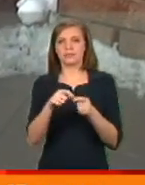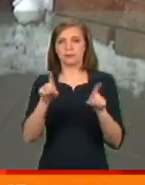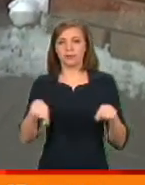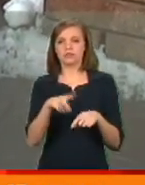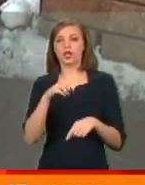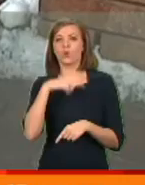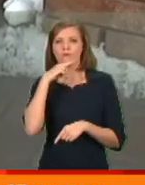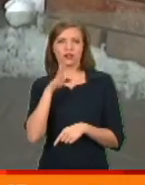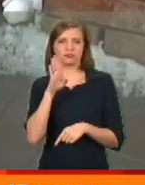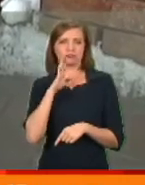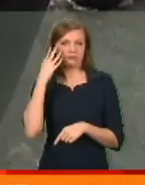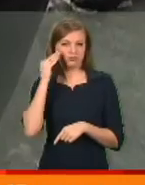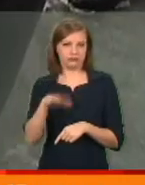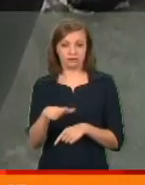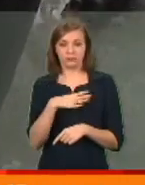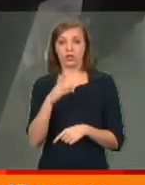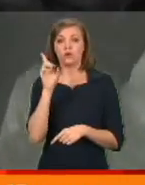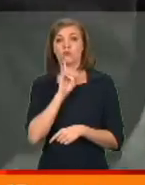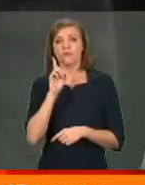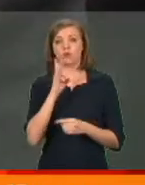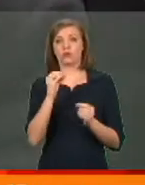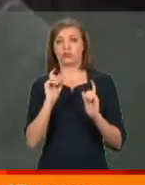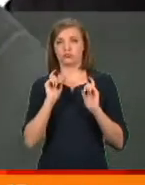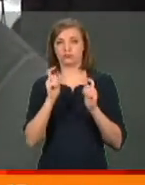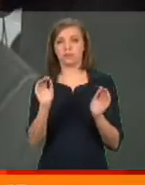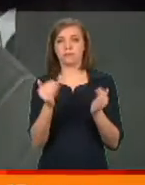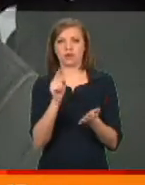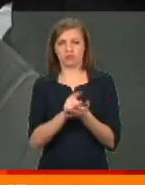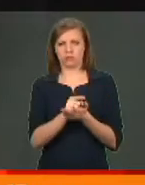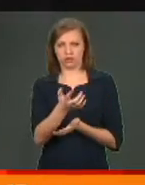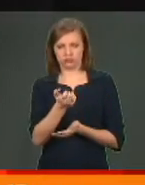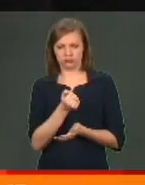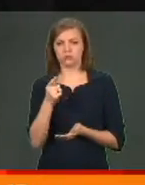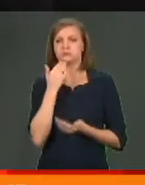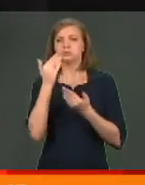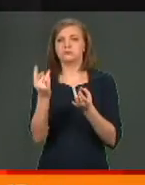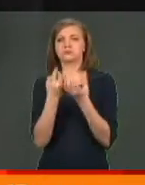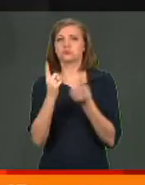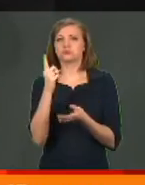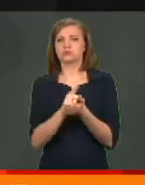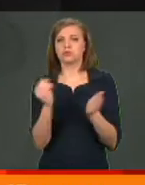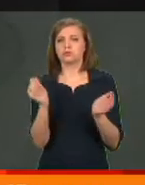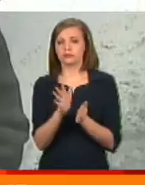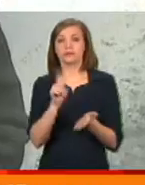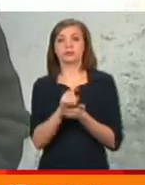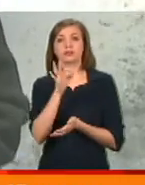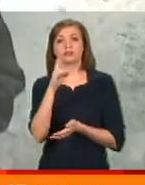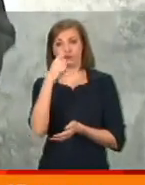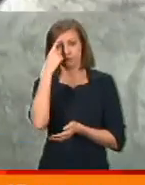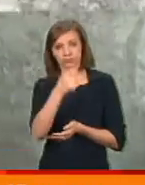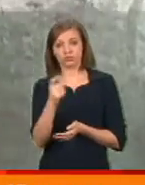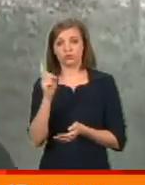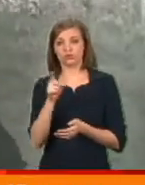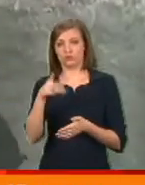але уваги на них пані не звертала. Аж поки не отримала меншу пенсію, звернулась по роз'яснення. У пенсійному фонді